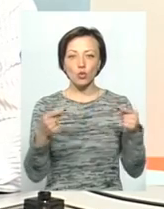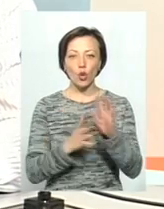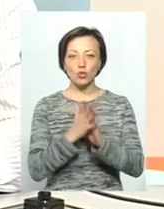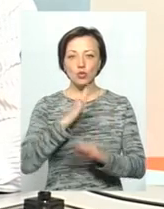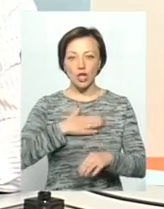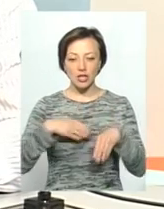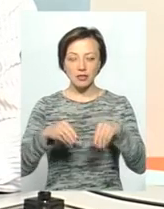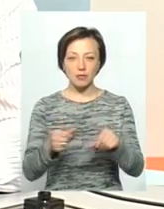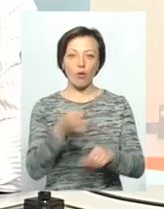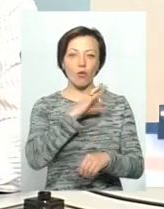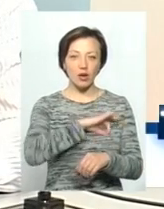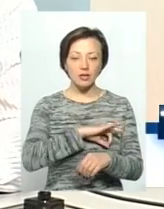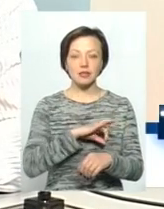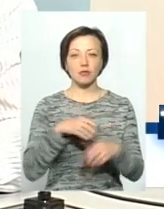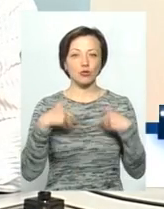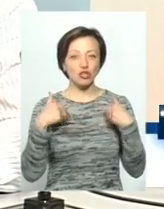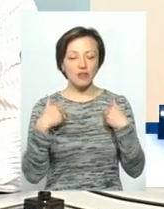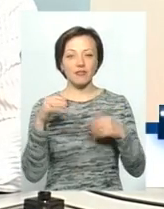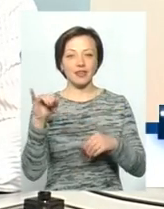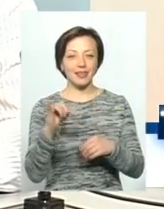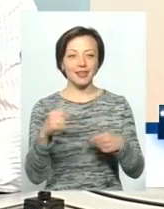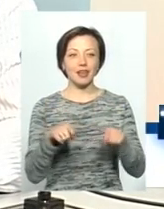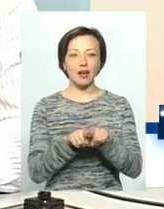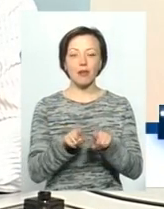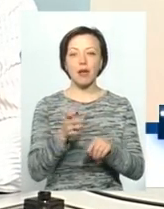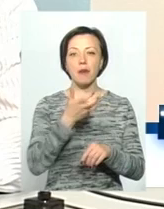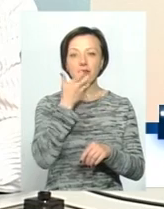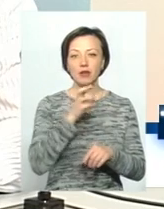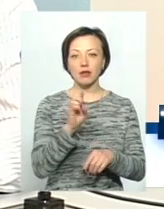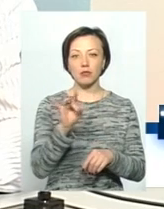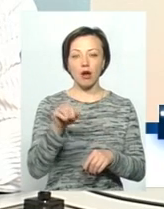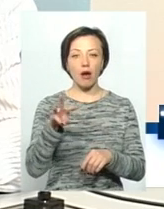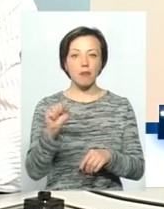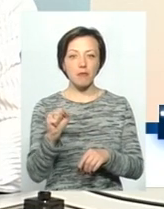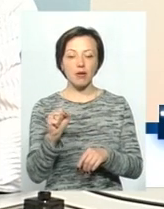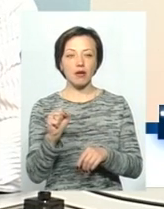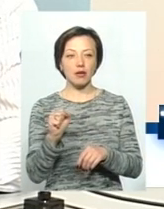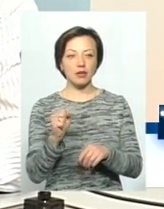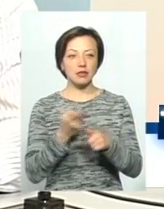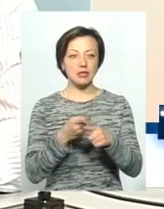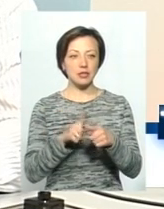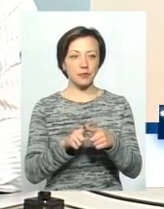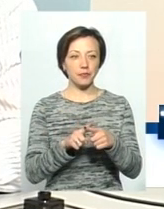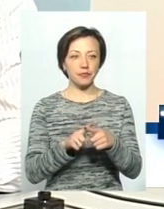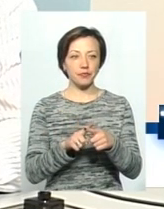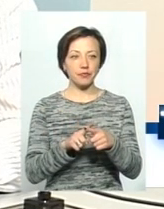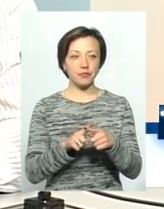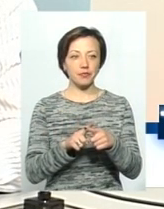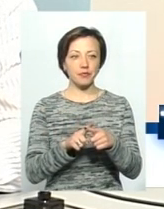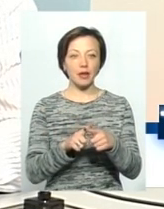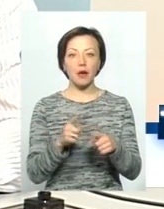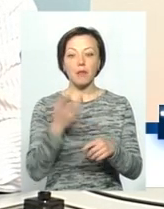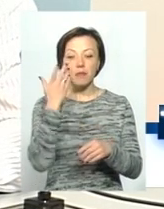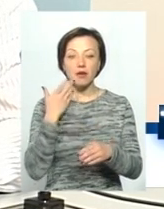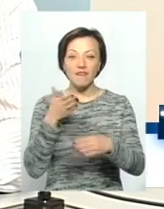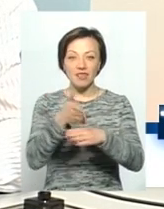корисні, споживані, і так як «Південна Брама», ми її будували, це при в'їзді в місто